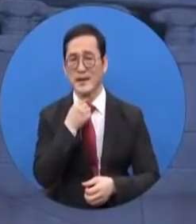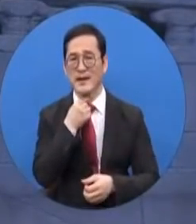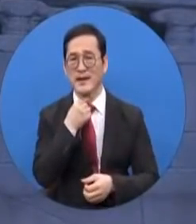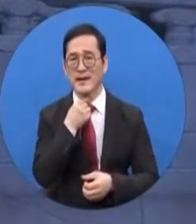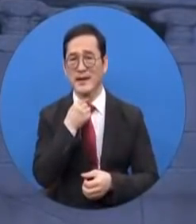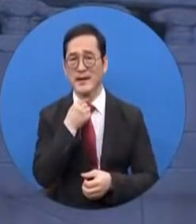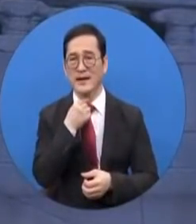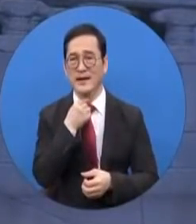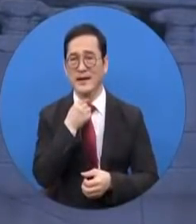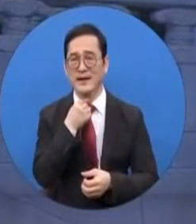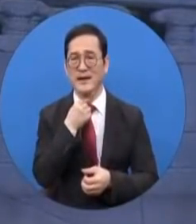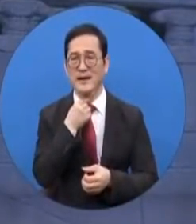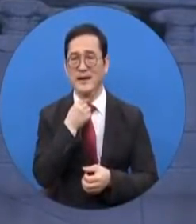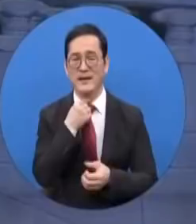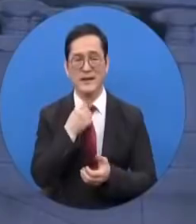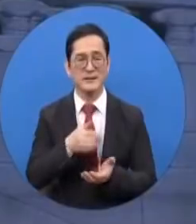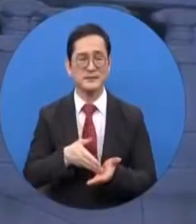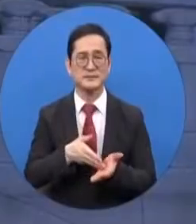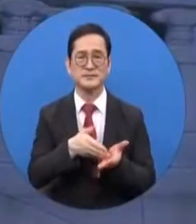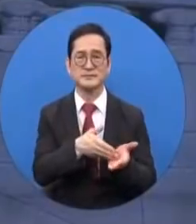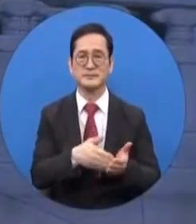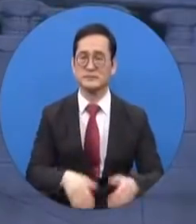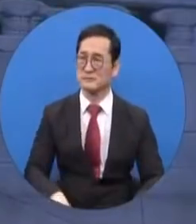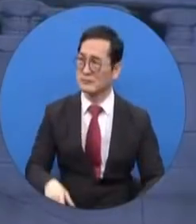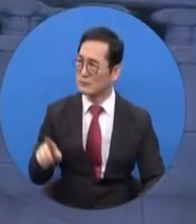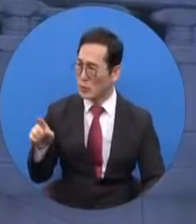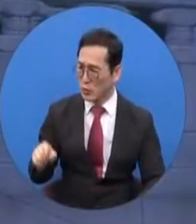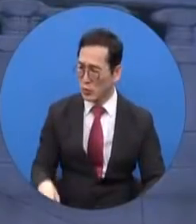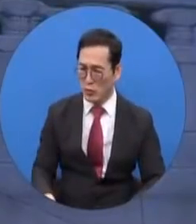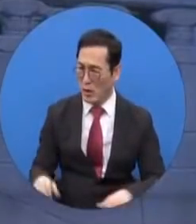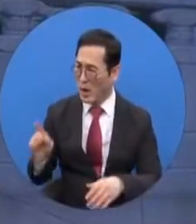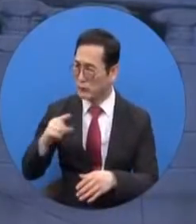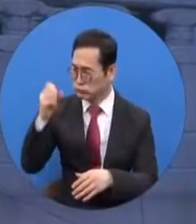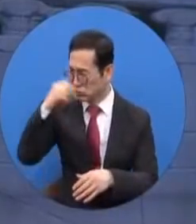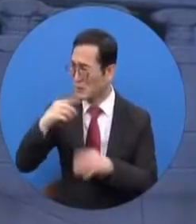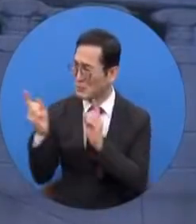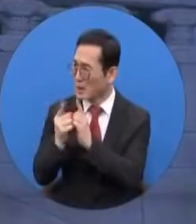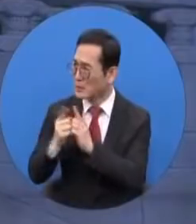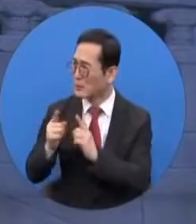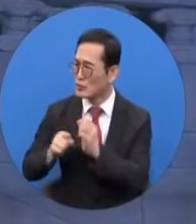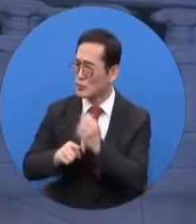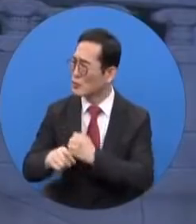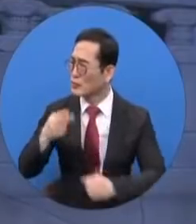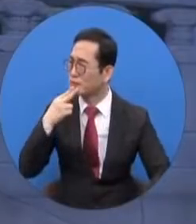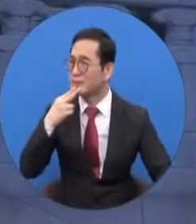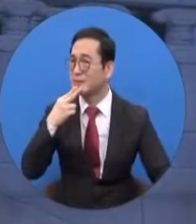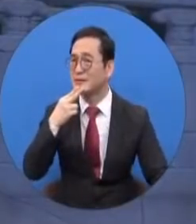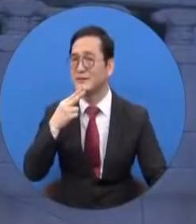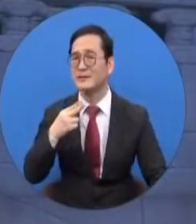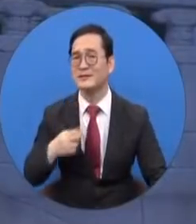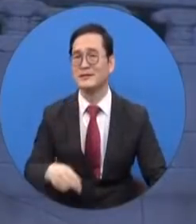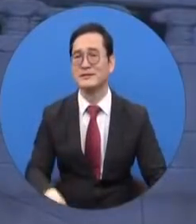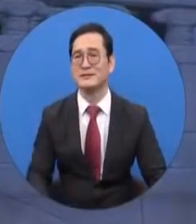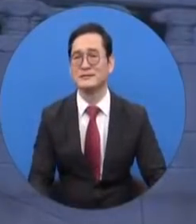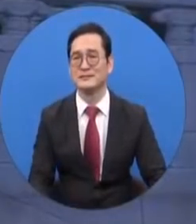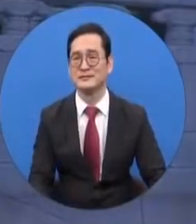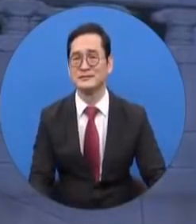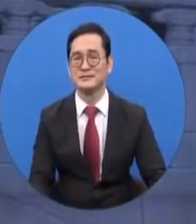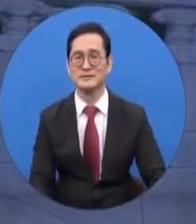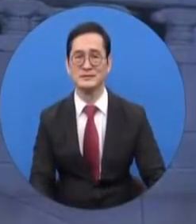황당했다라는 반응이 지금 보도되고 있습니다. 아니 의제 없이 덕담만 나눌 건 뭐하러 만나냐라고 하는데 어떤 게